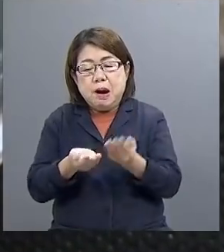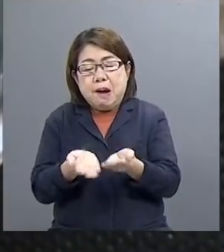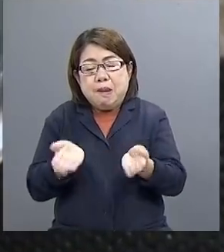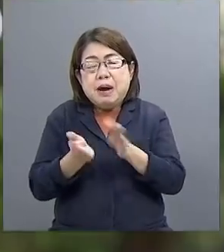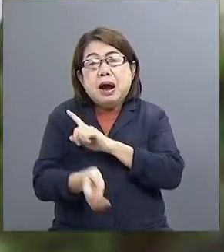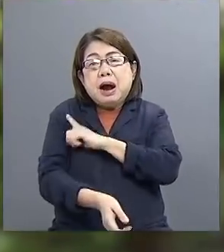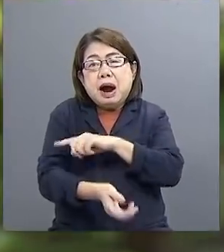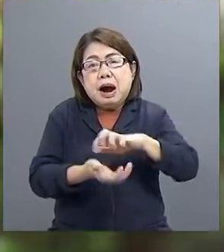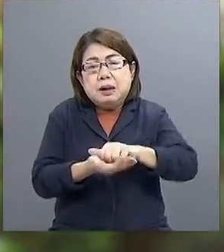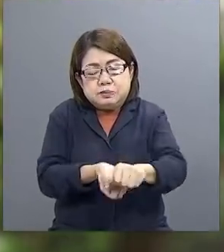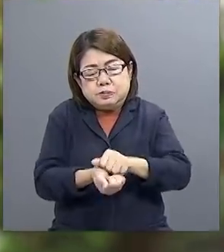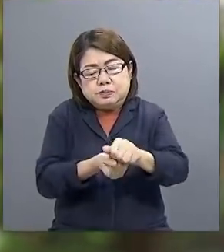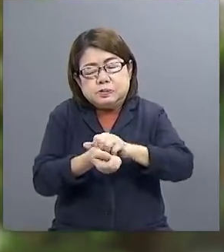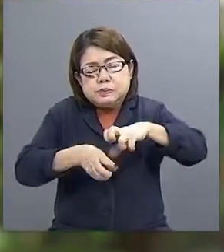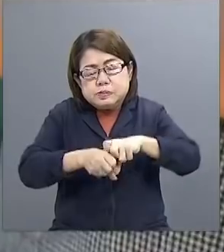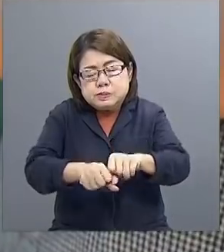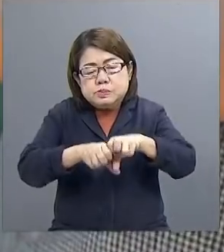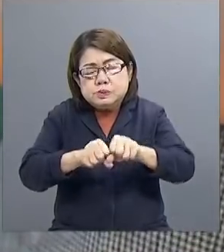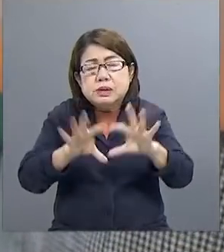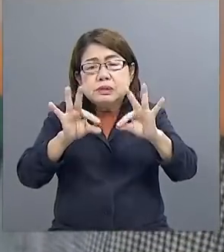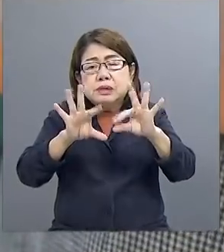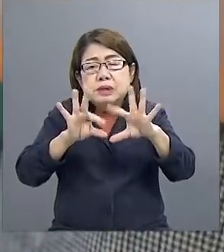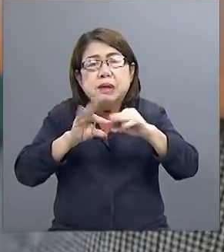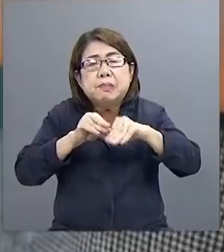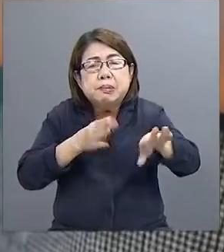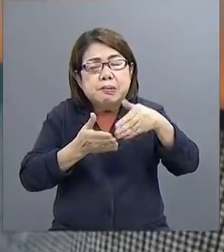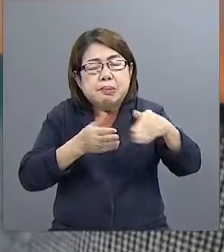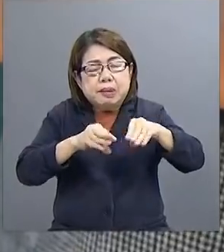ด้วยน้ำเปล่าให้เมือกละลายออกลงในน้ำ